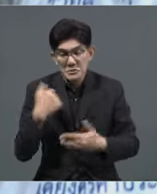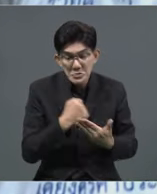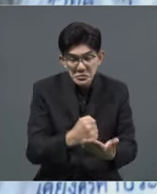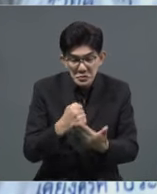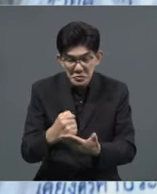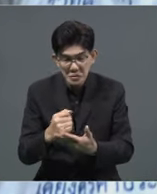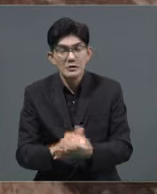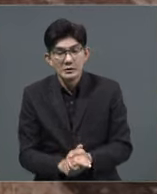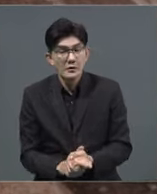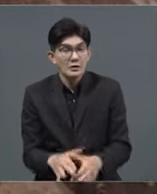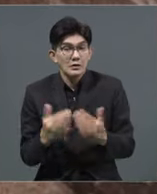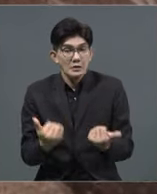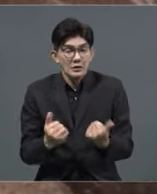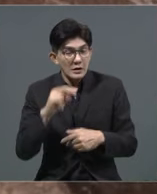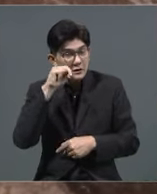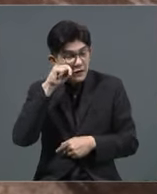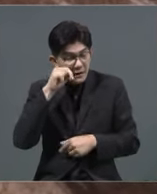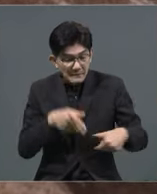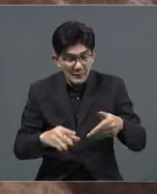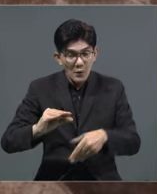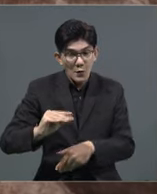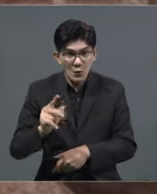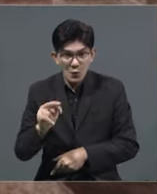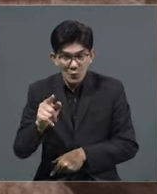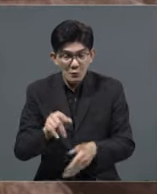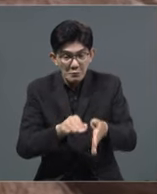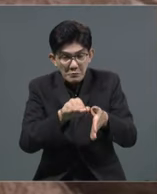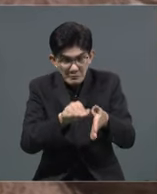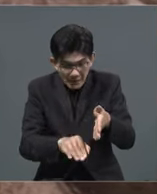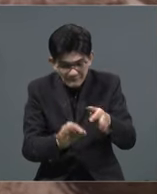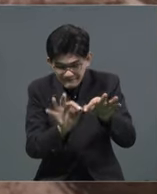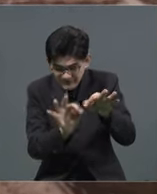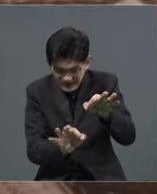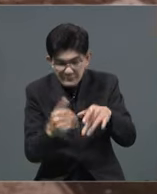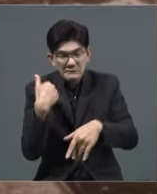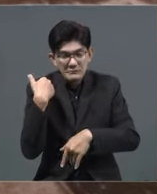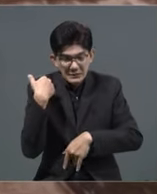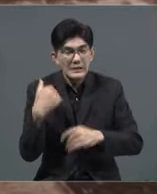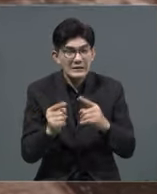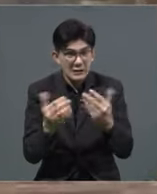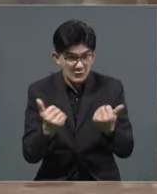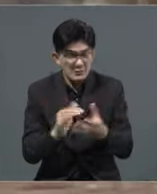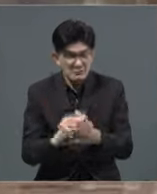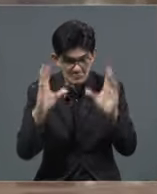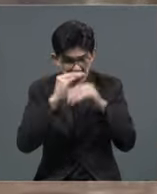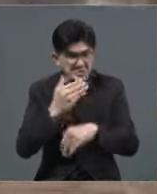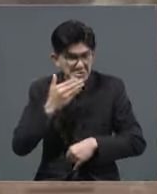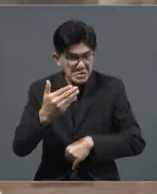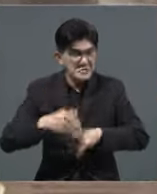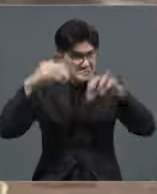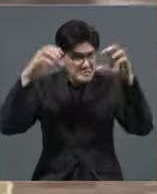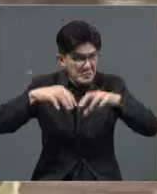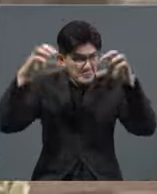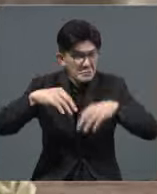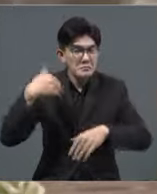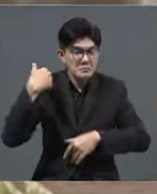หลือขณะนี้พบว่าน้ำโขงนะครับมีระดับต่ำกว่าตลิ่งแต่ก็ยังไว้วางใจไม่ได้เพราะว่าตลอดคืนที่ผ่านมาเนี่ยมีฝนตก